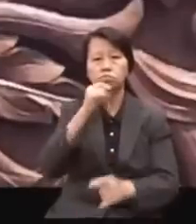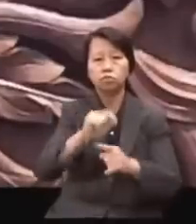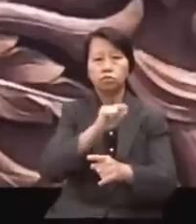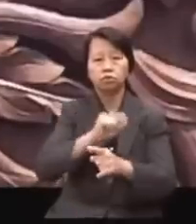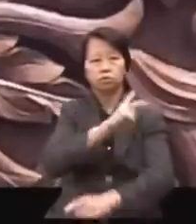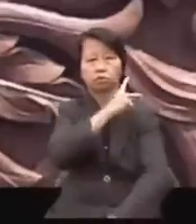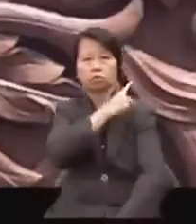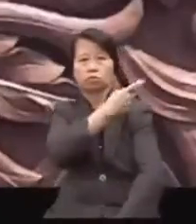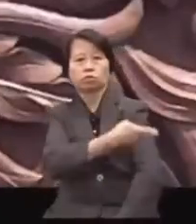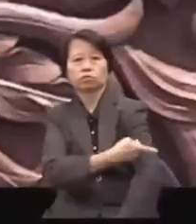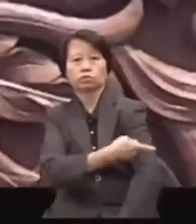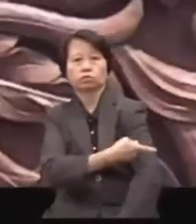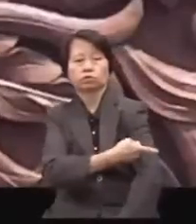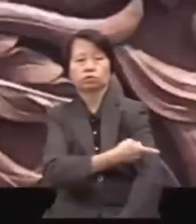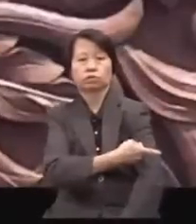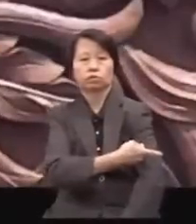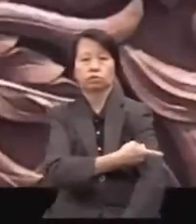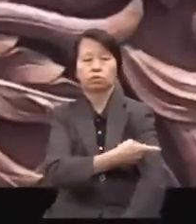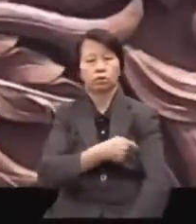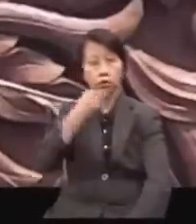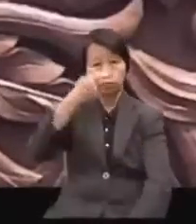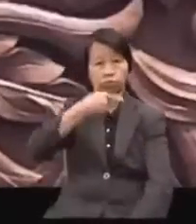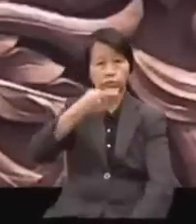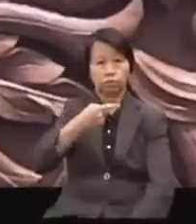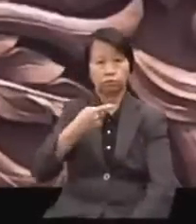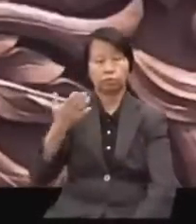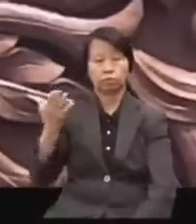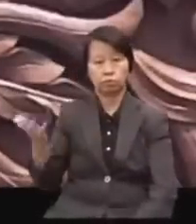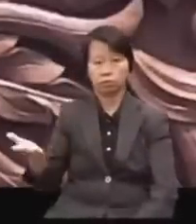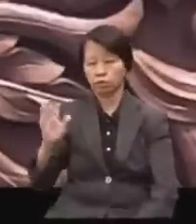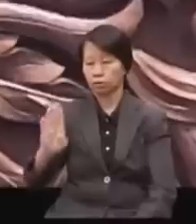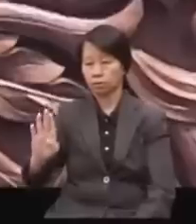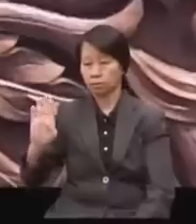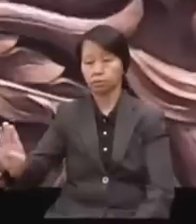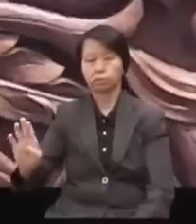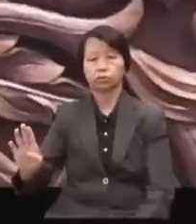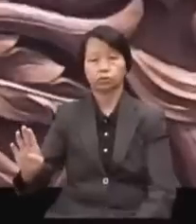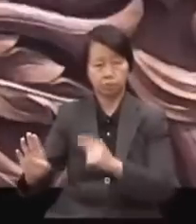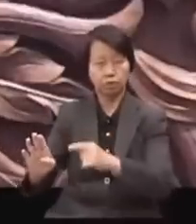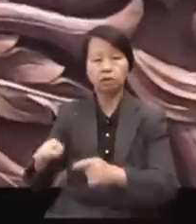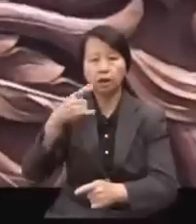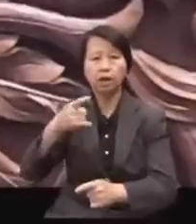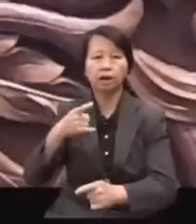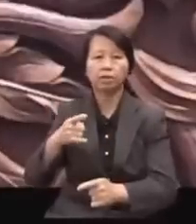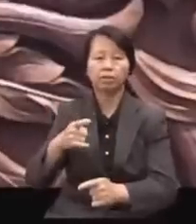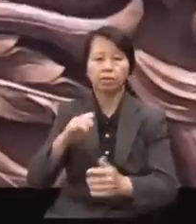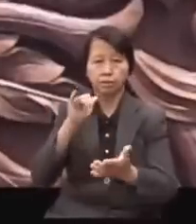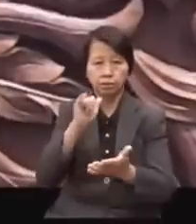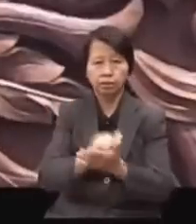kuasa yang disebut oleh besut bahwa